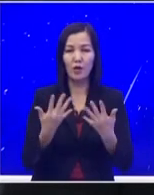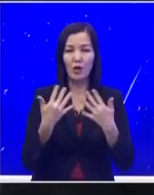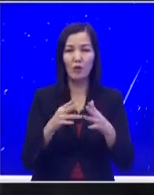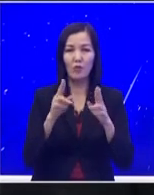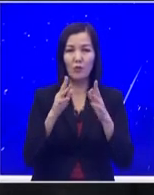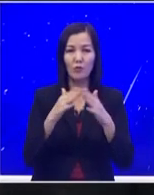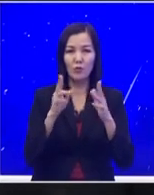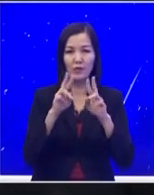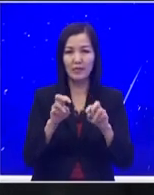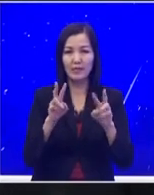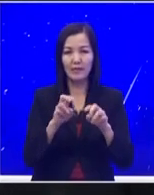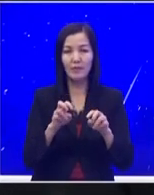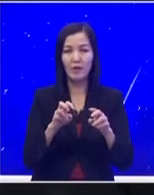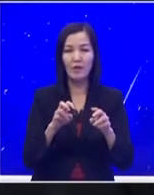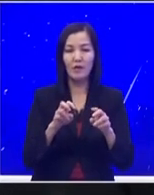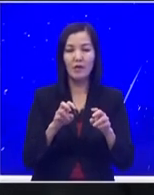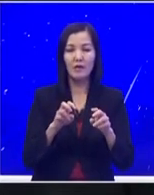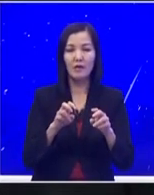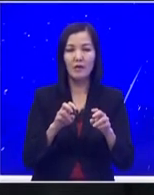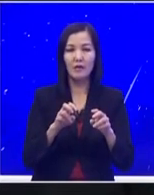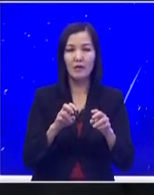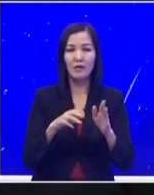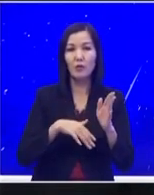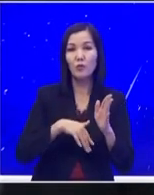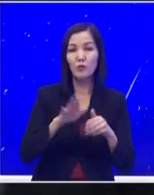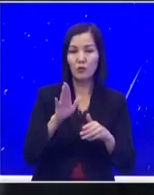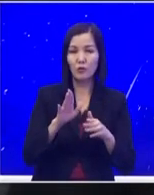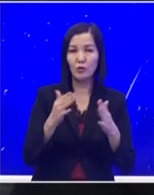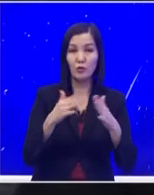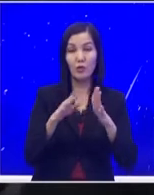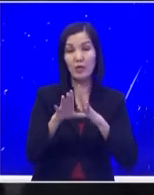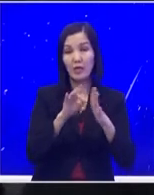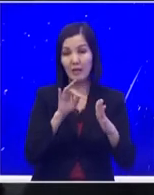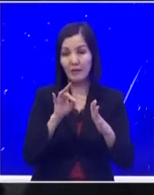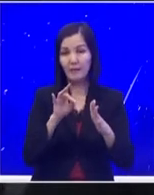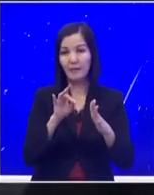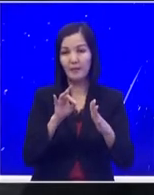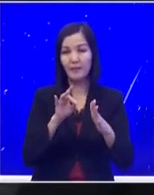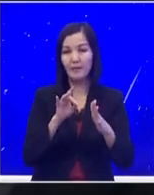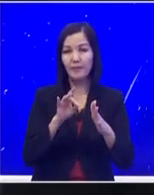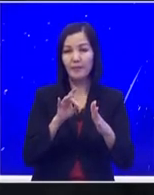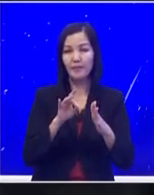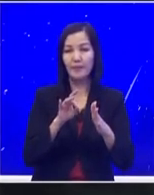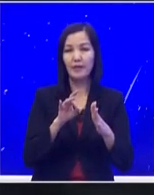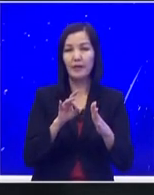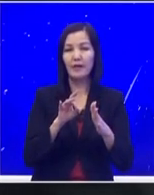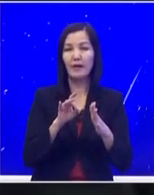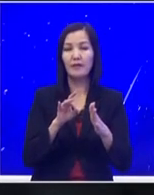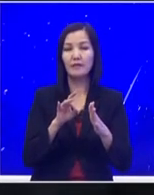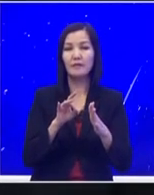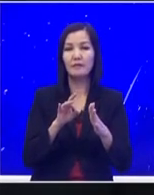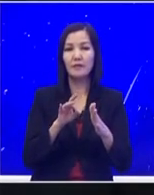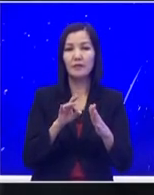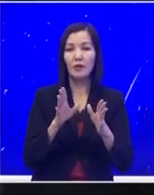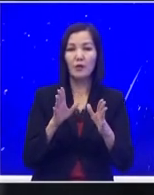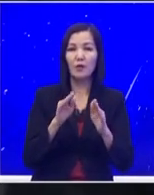іздеп, сол 10 шақты үйлердің арасынан ең тәуір деген жан жағынан ауласы, үйдің сапасы осы